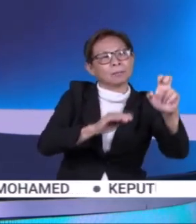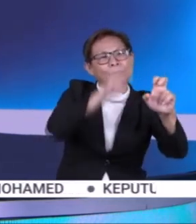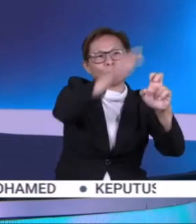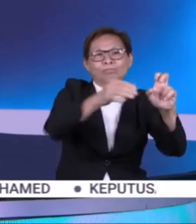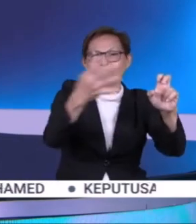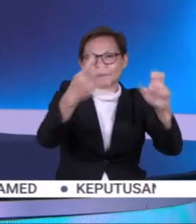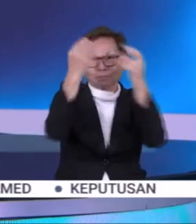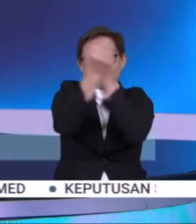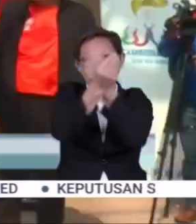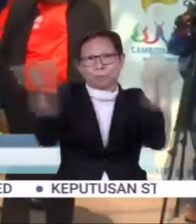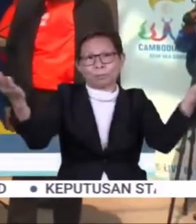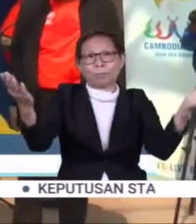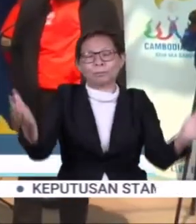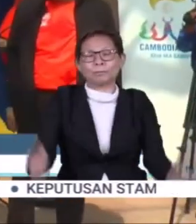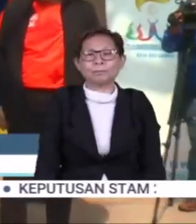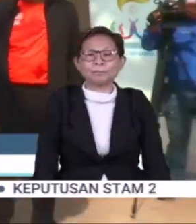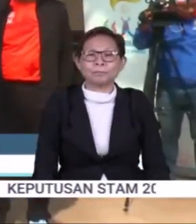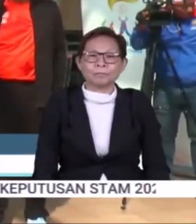April ini